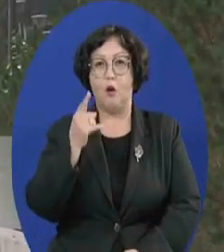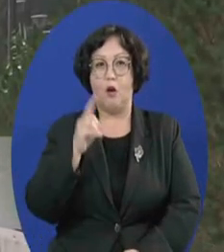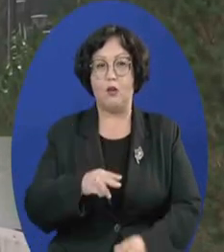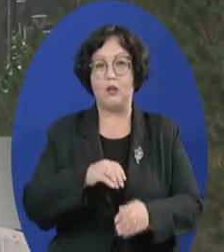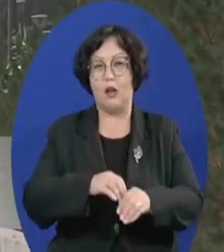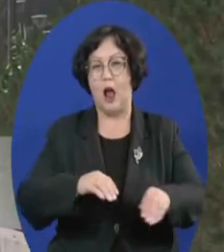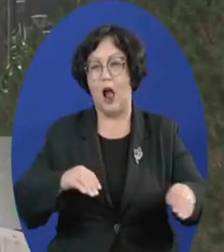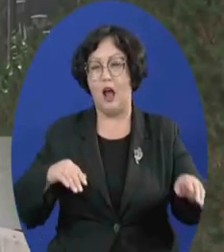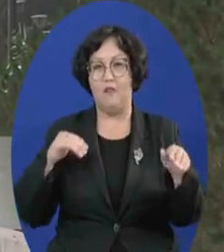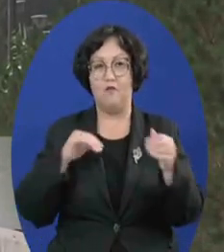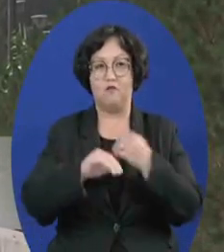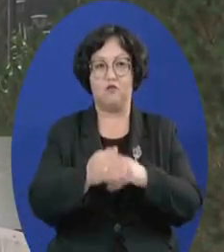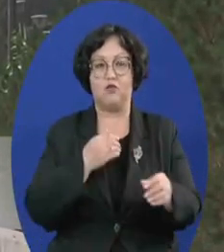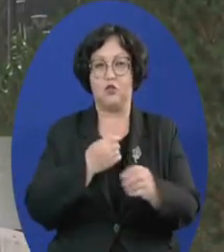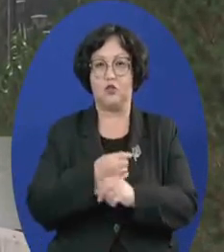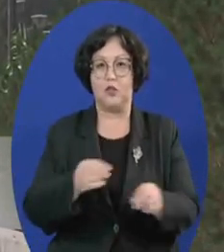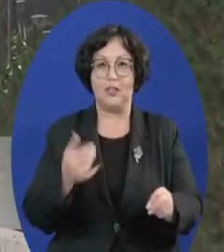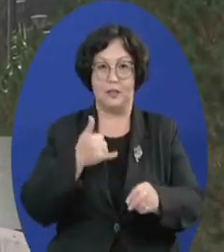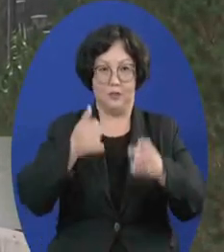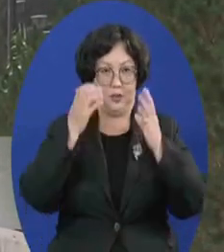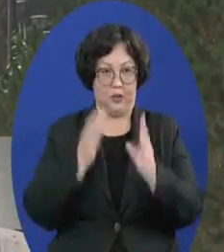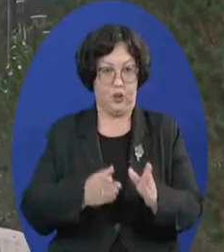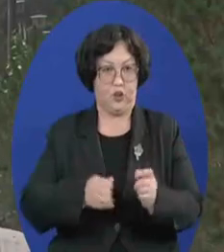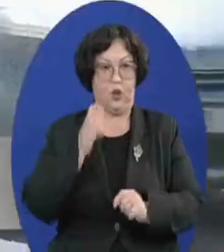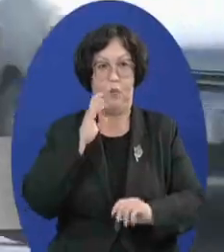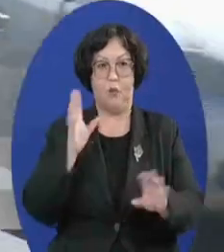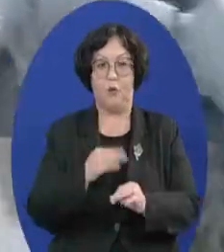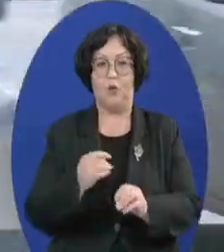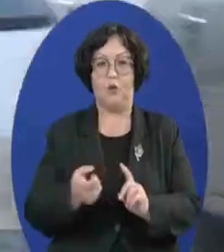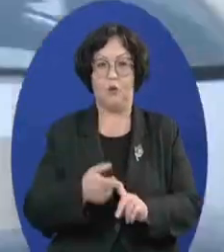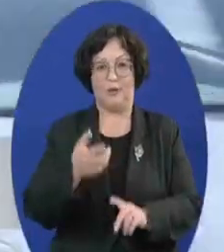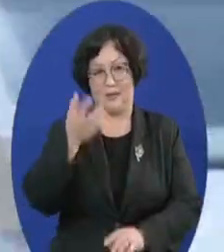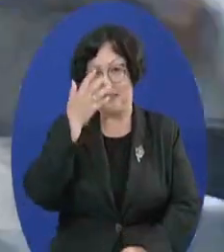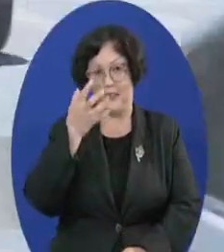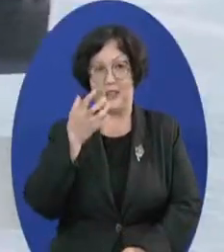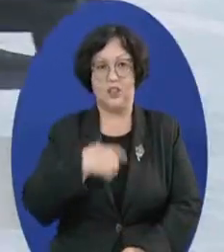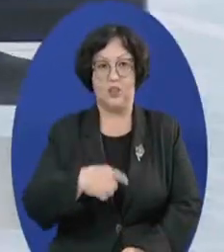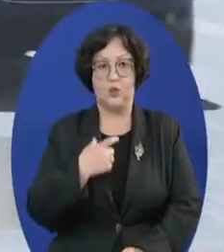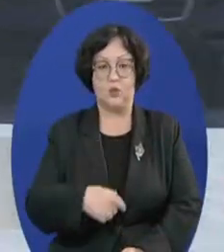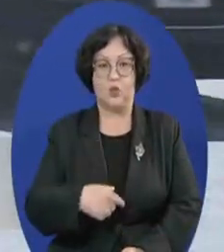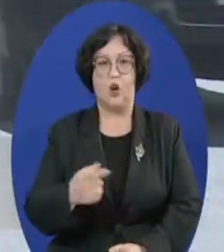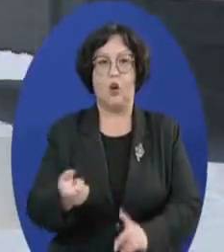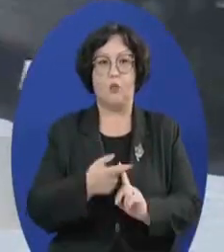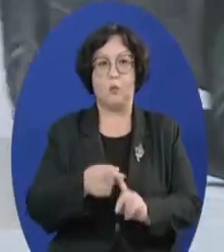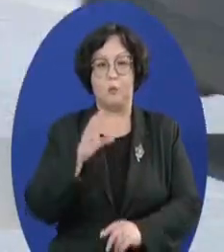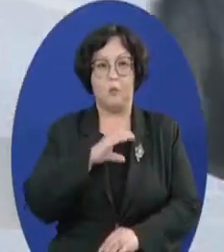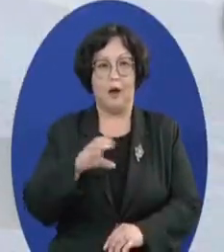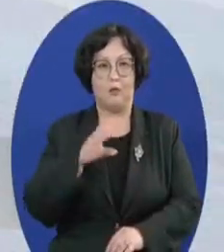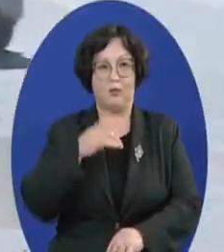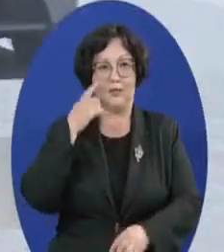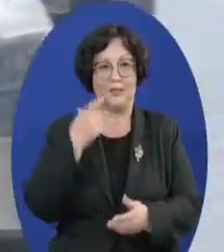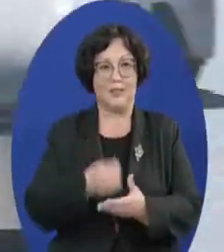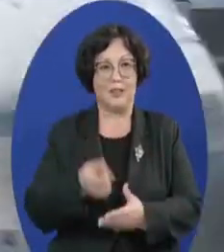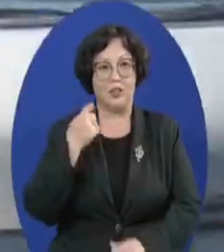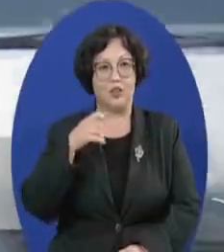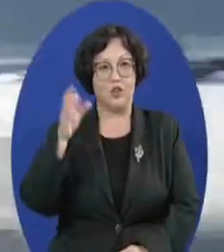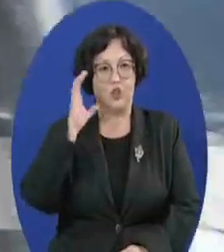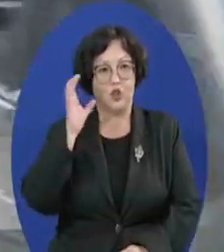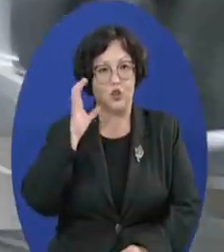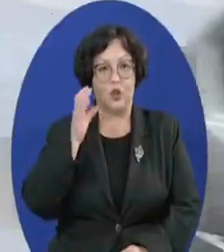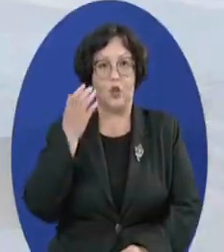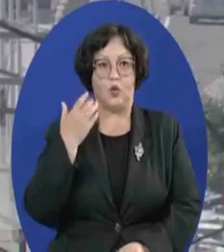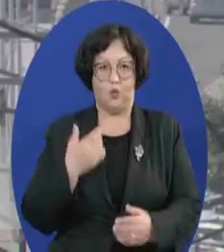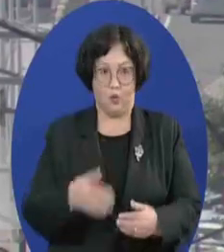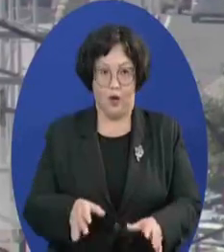нийслэлийн автоцомын төвчрлийг бууруулах зарим шийдэл зохицуулалтын талаар засгийн газрын гишүүд холбогдох байгууллагуудын саналыг сонссон